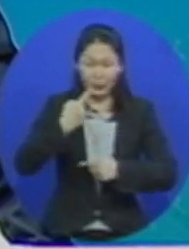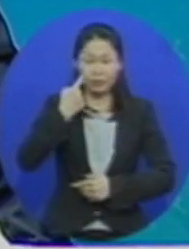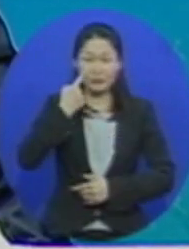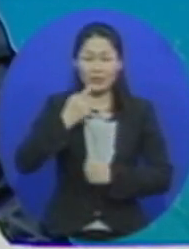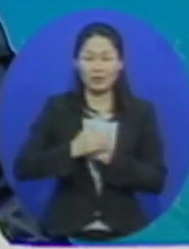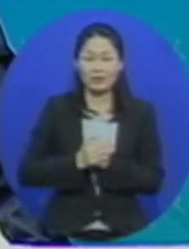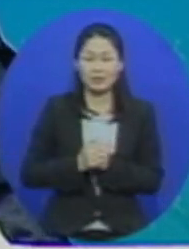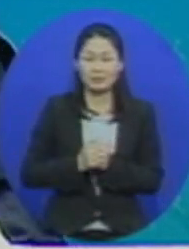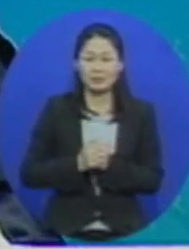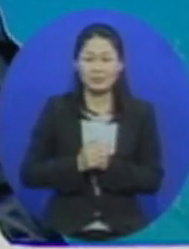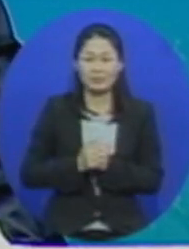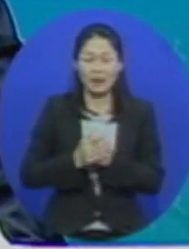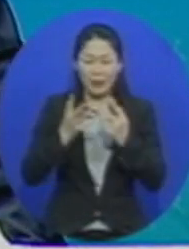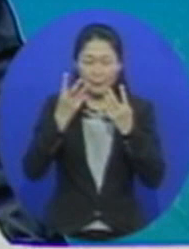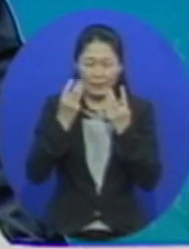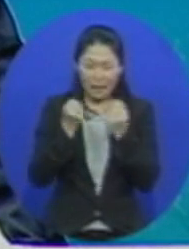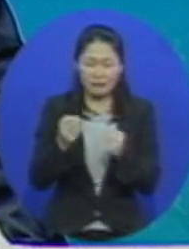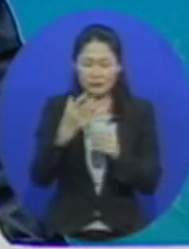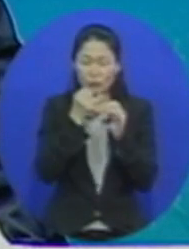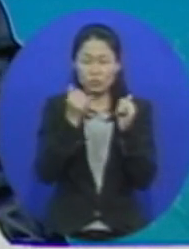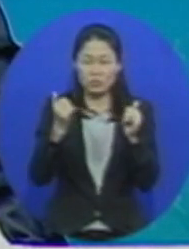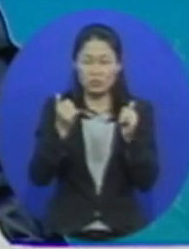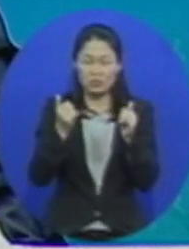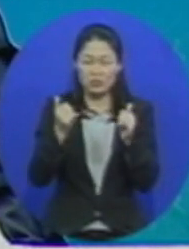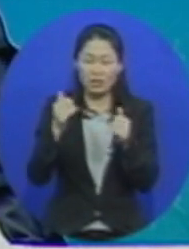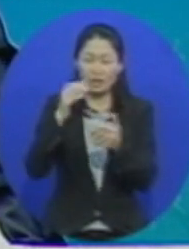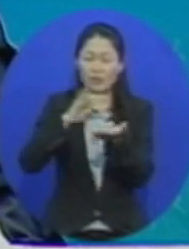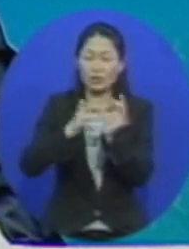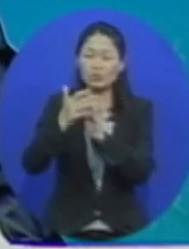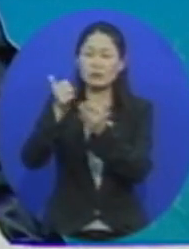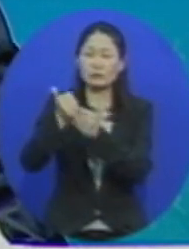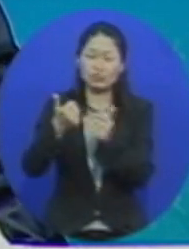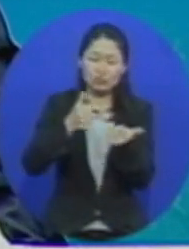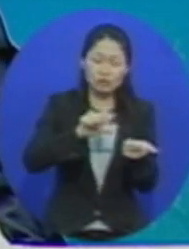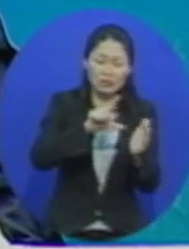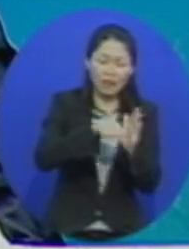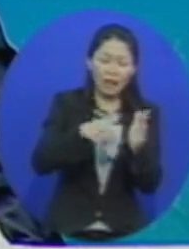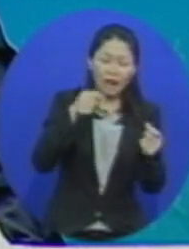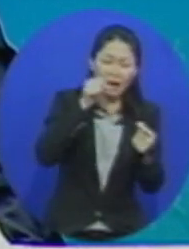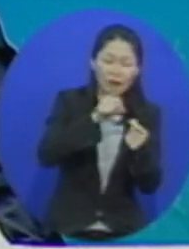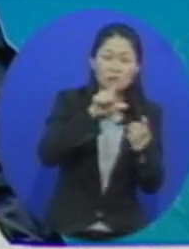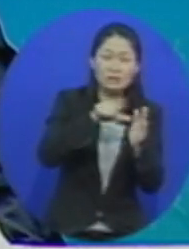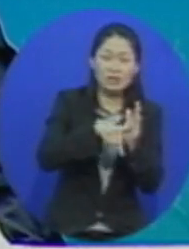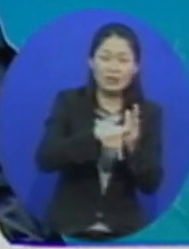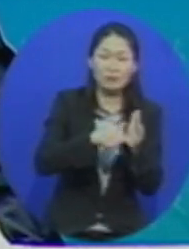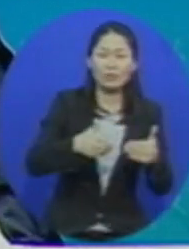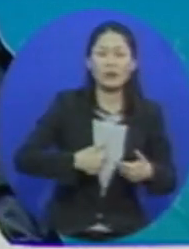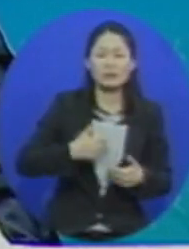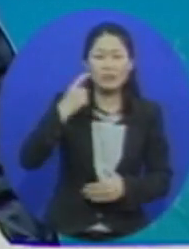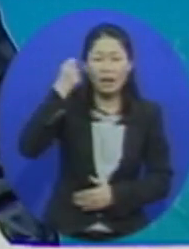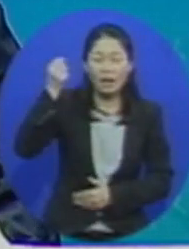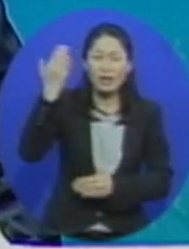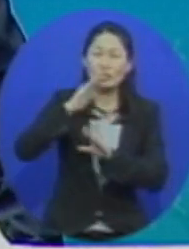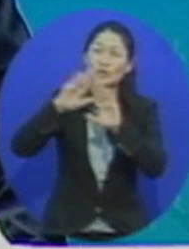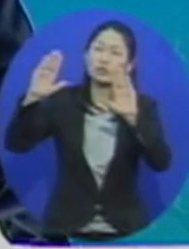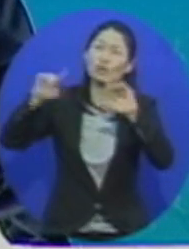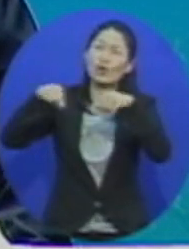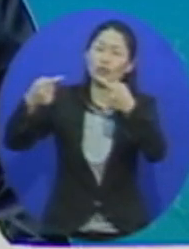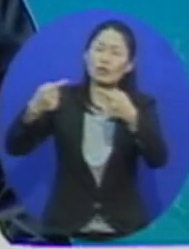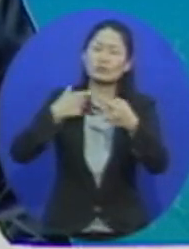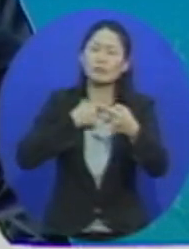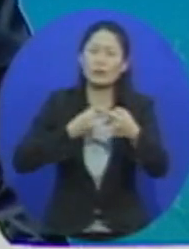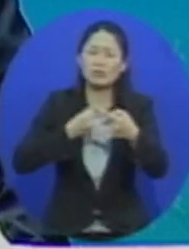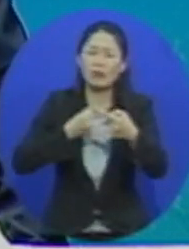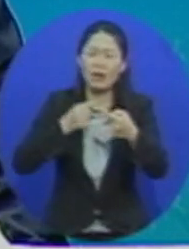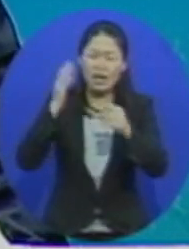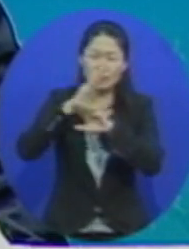예수님을 죽을 때 가서 필요한 줄 알아요 천국인 가야 되잖아 그때 나를 천국에 들어가게